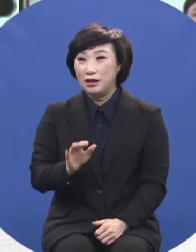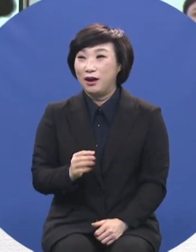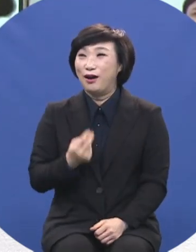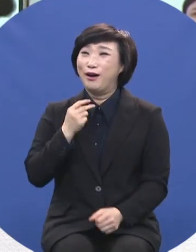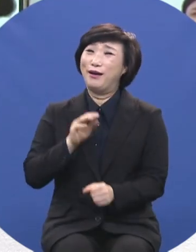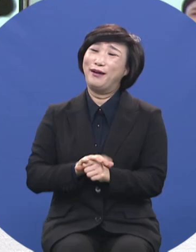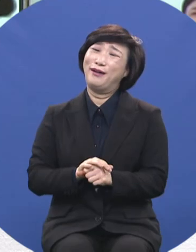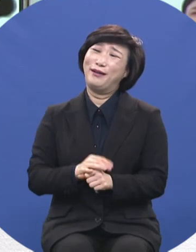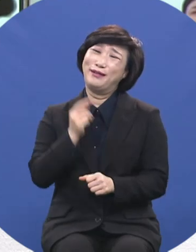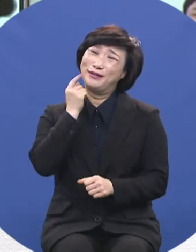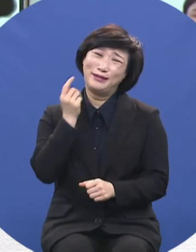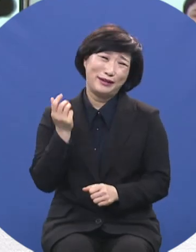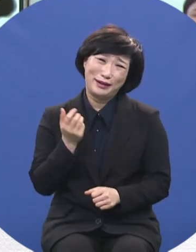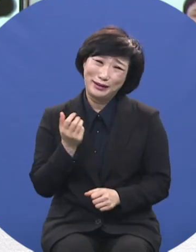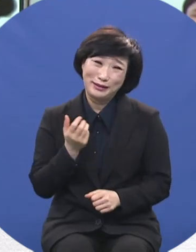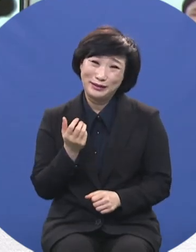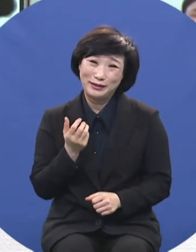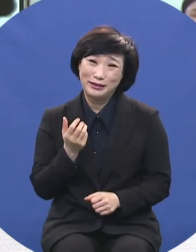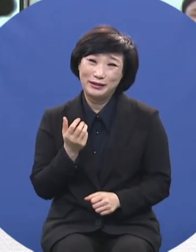처절합니다.